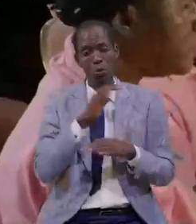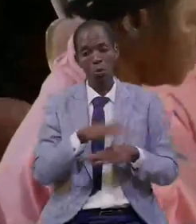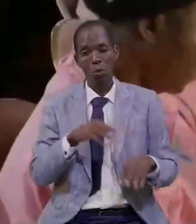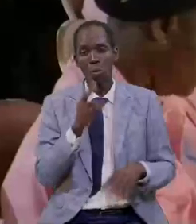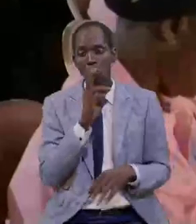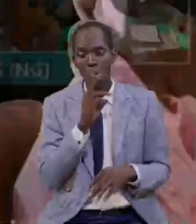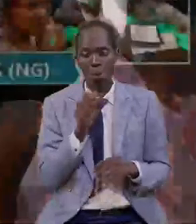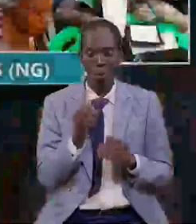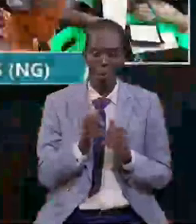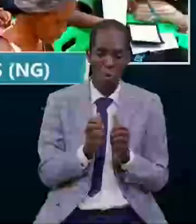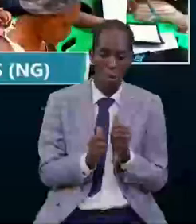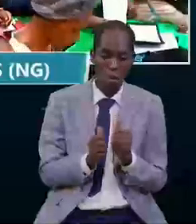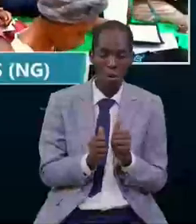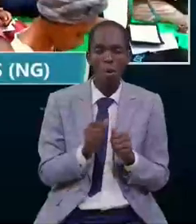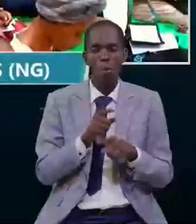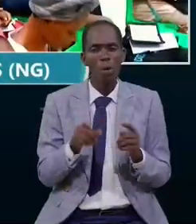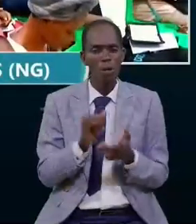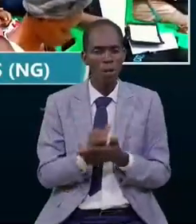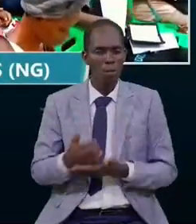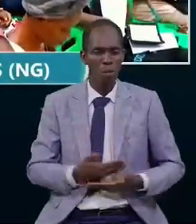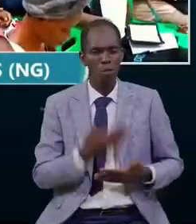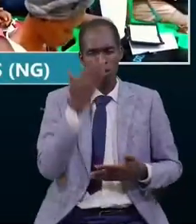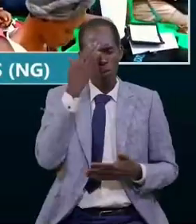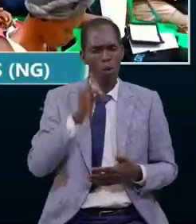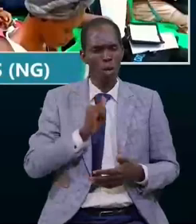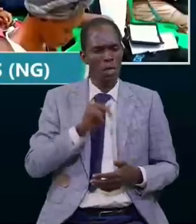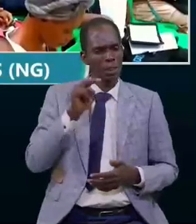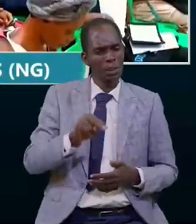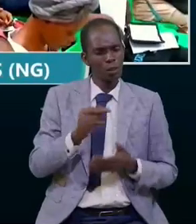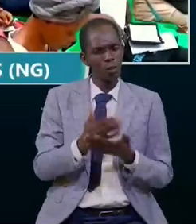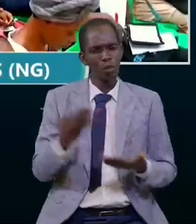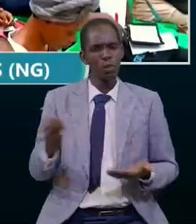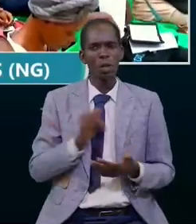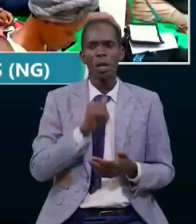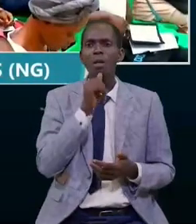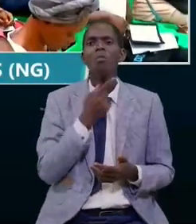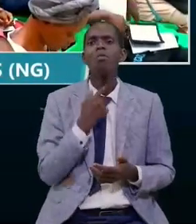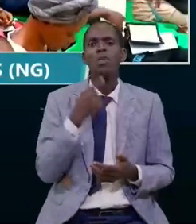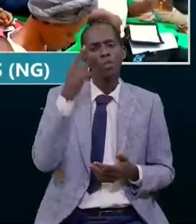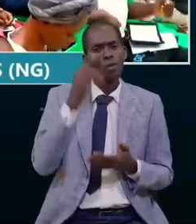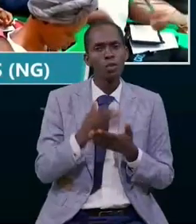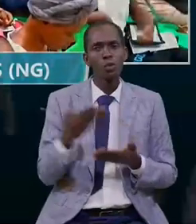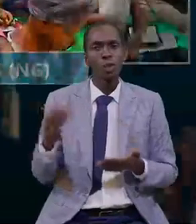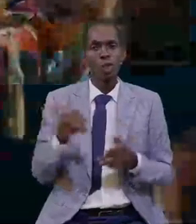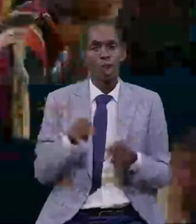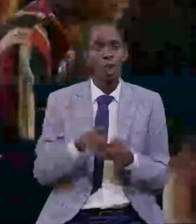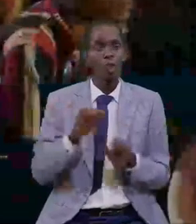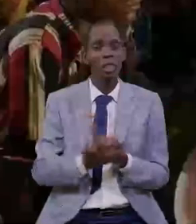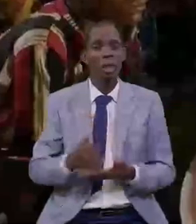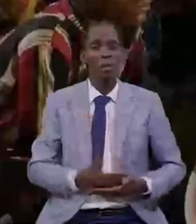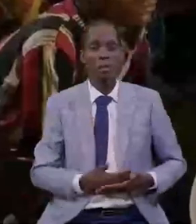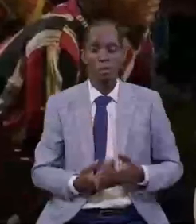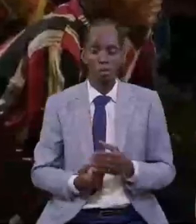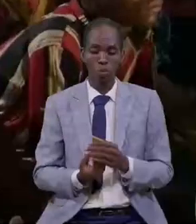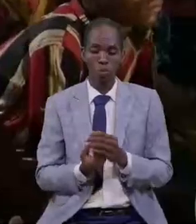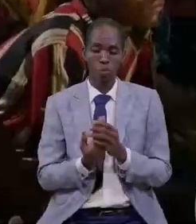j'ai soif de quelque chose et maintenant comme le bébé grandit commence à ramper il a soif